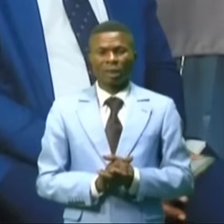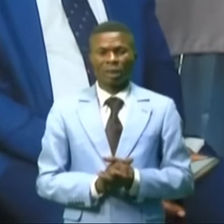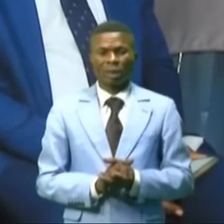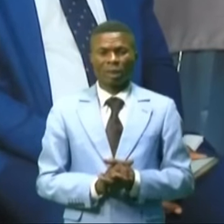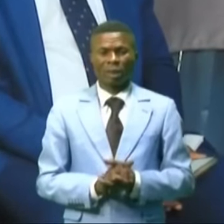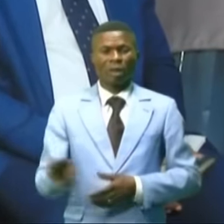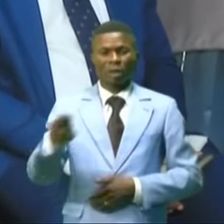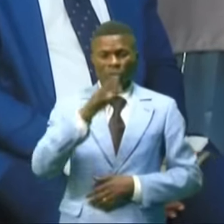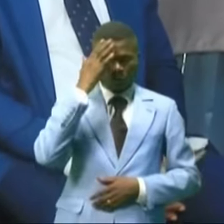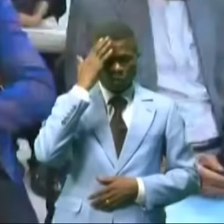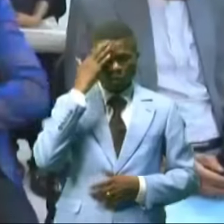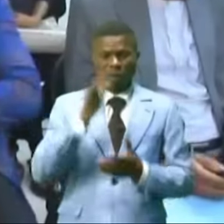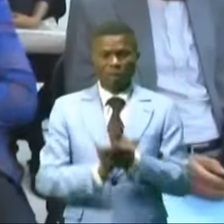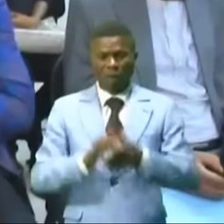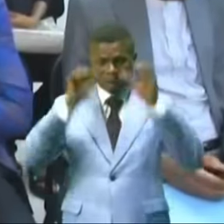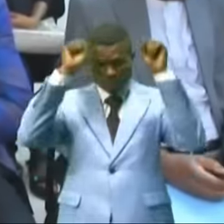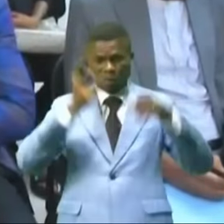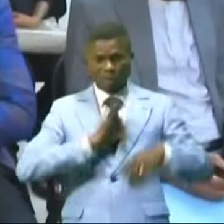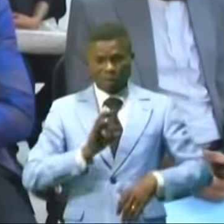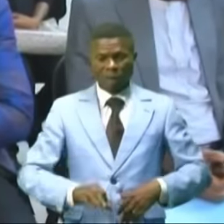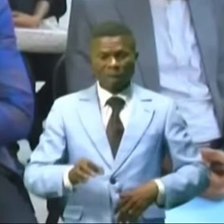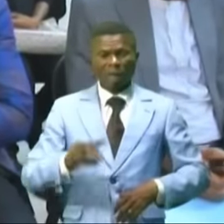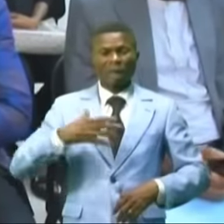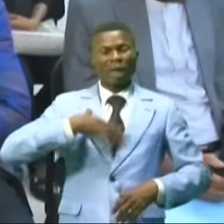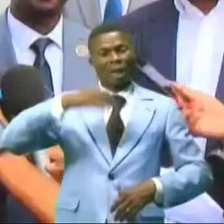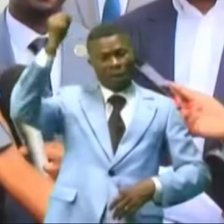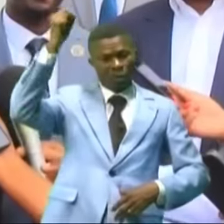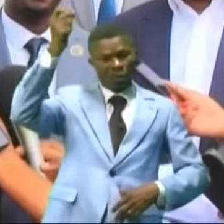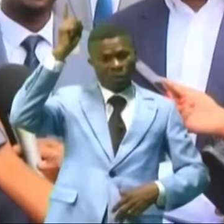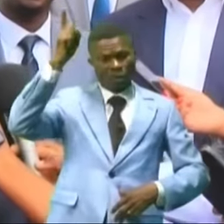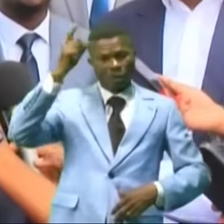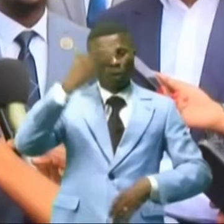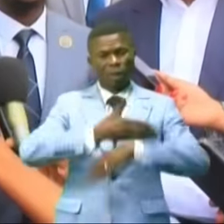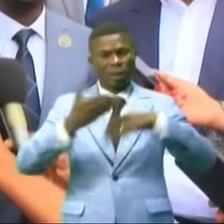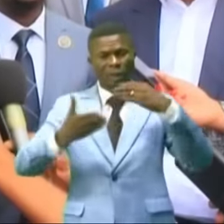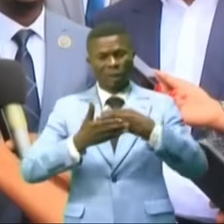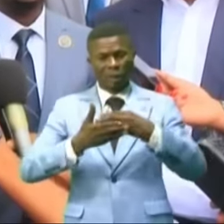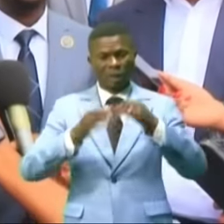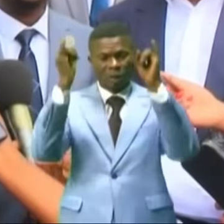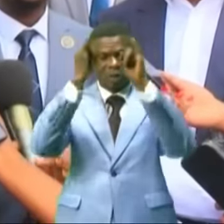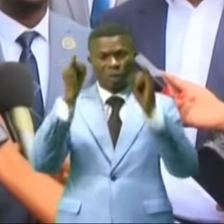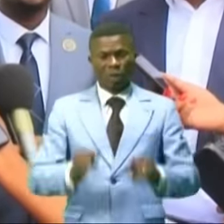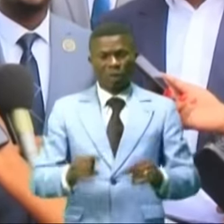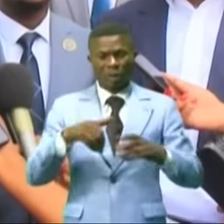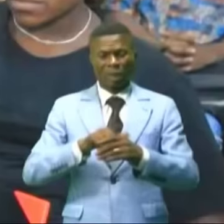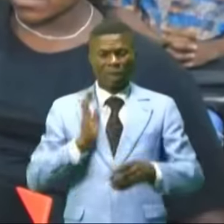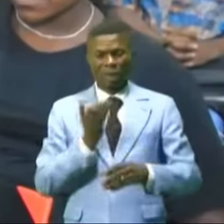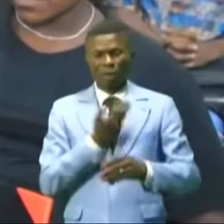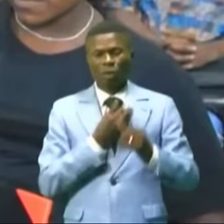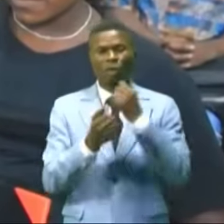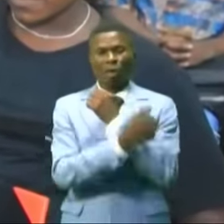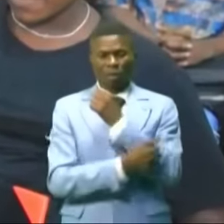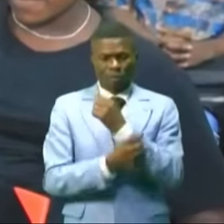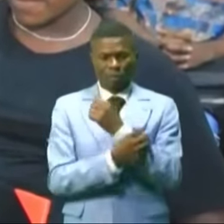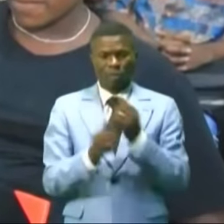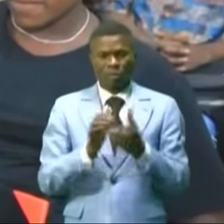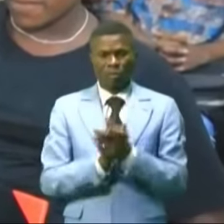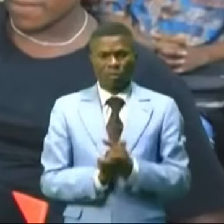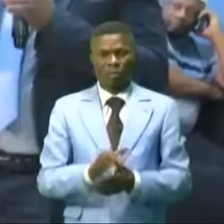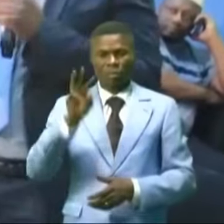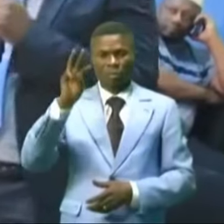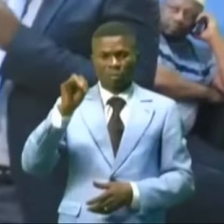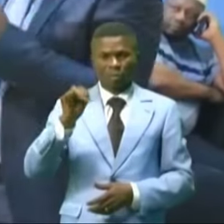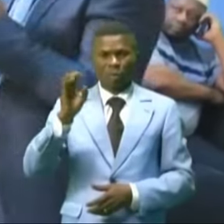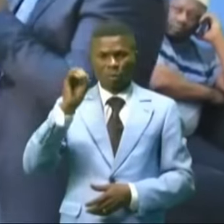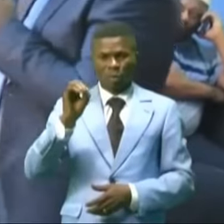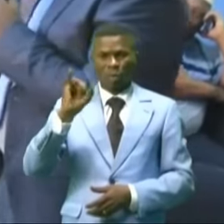vous le savez, est aujourd'hui le pionnier, n'est-ce pas, du chantier de la digitalisation dans notre pays. Moïndo Nzangi, ministre